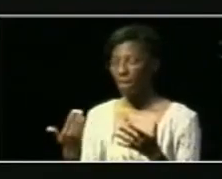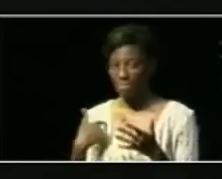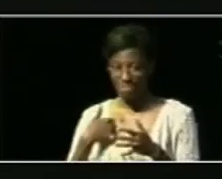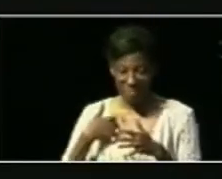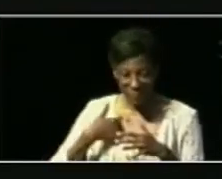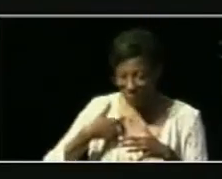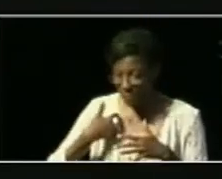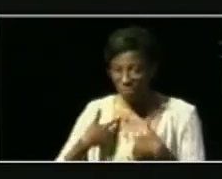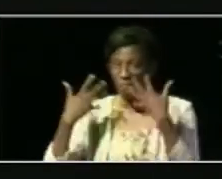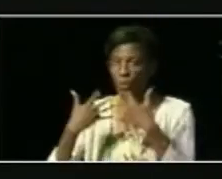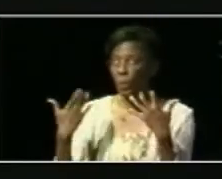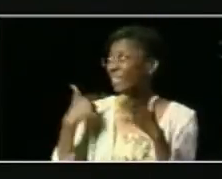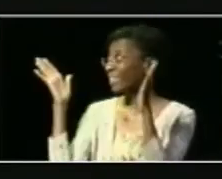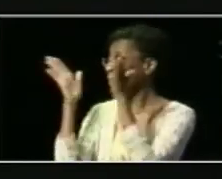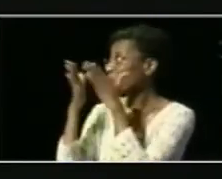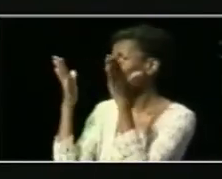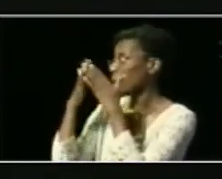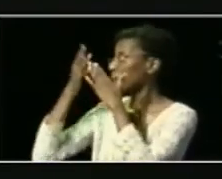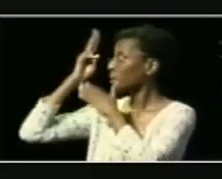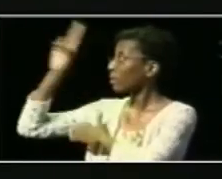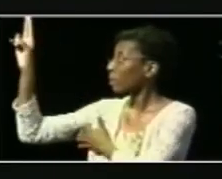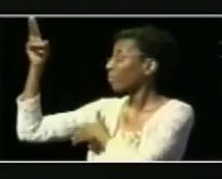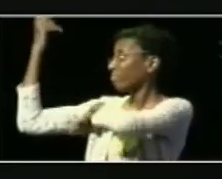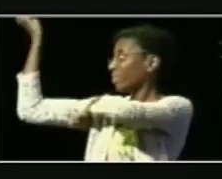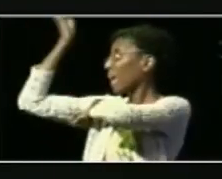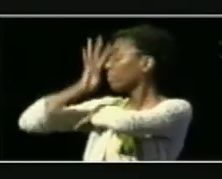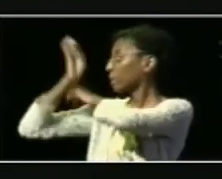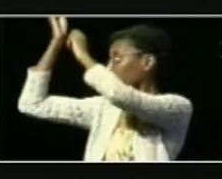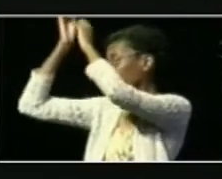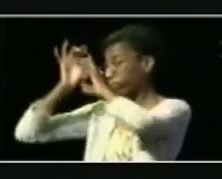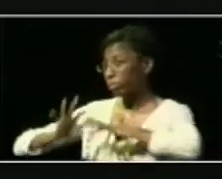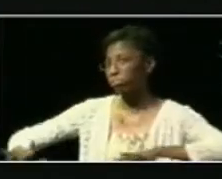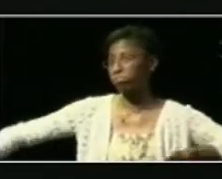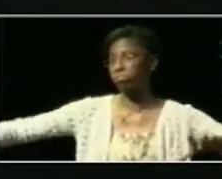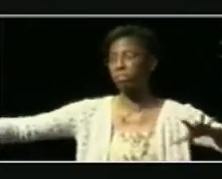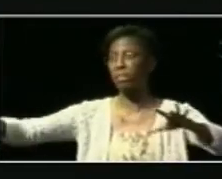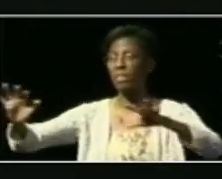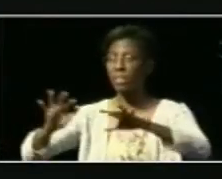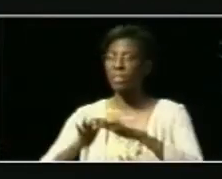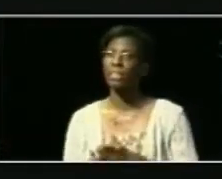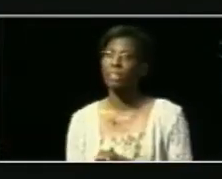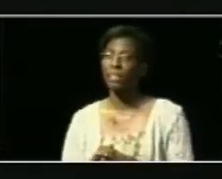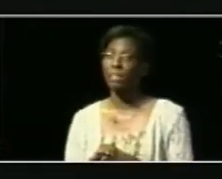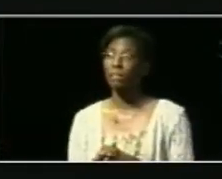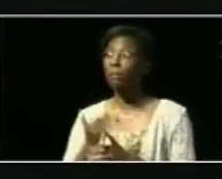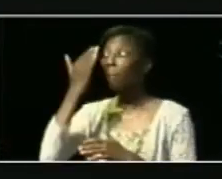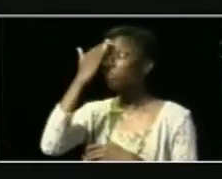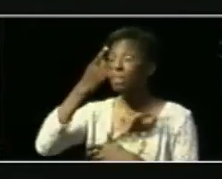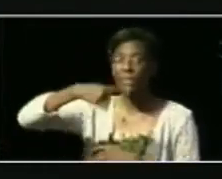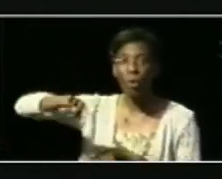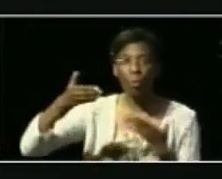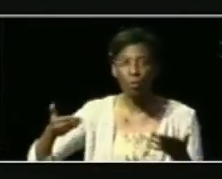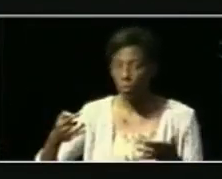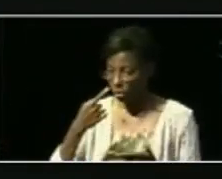de demander au Seigneur de répandre son esprit sur nous. If you have been touched by the Holy Spirit today, si vous avez été touché par